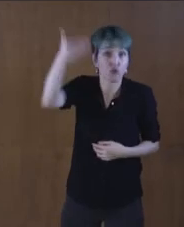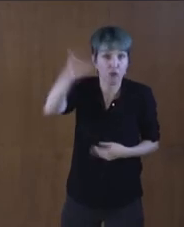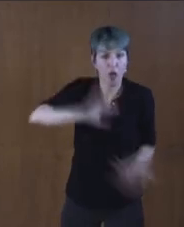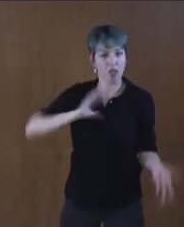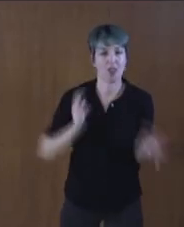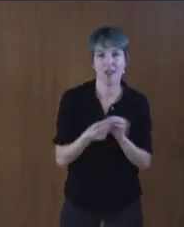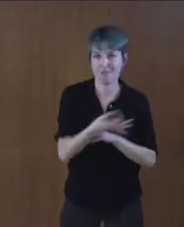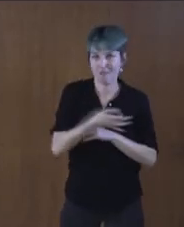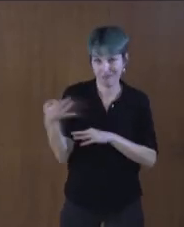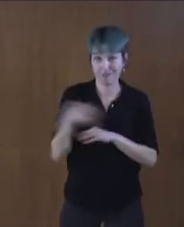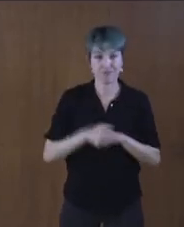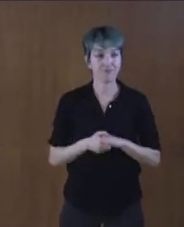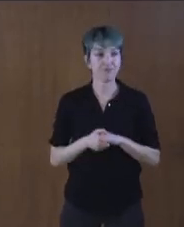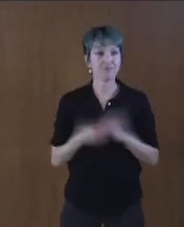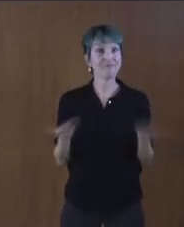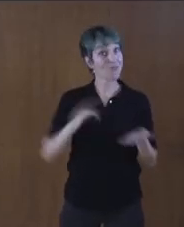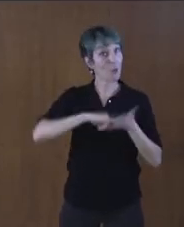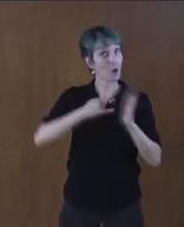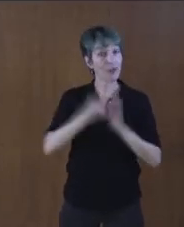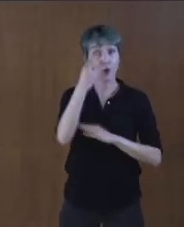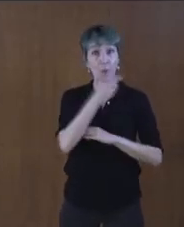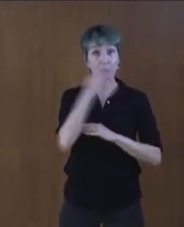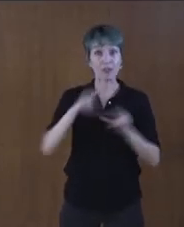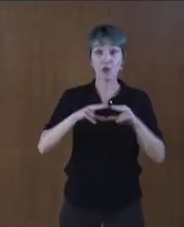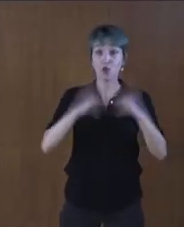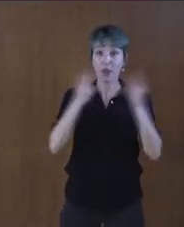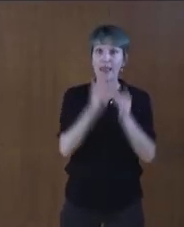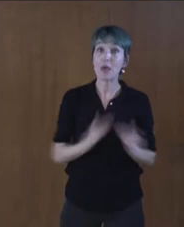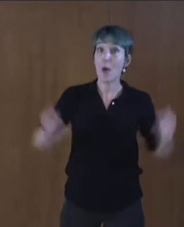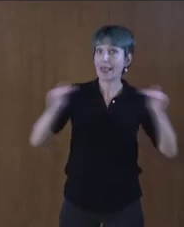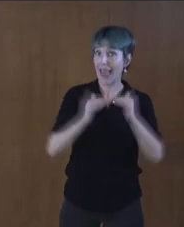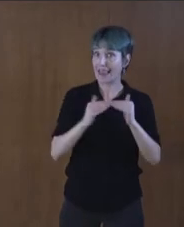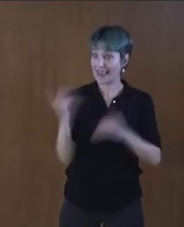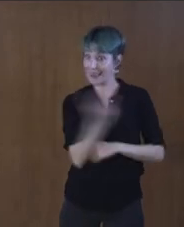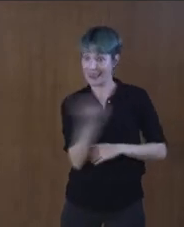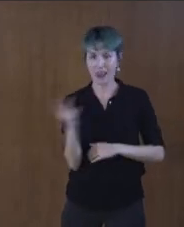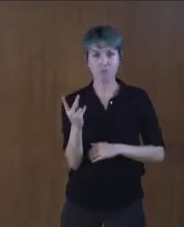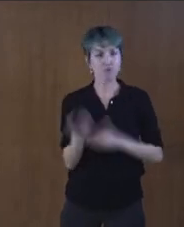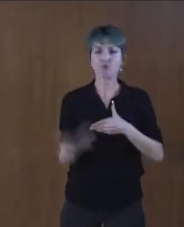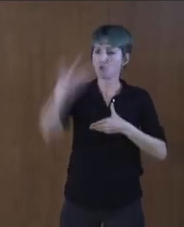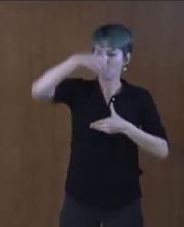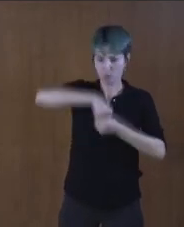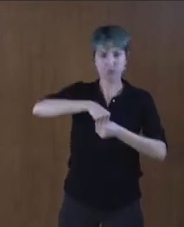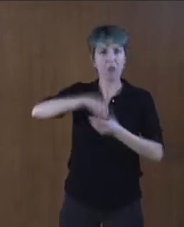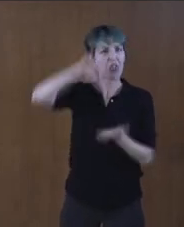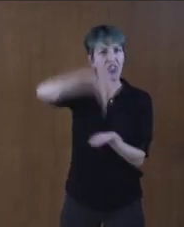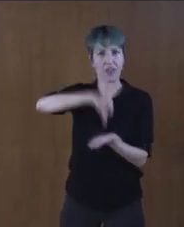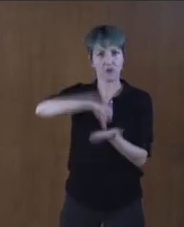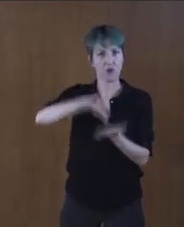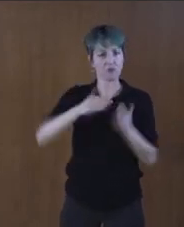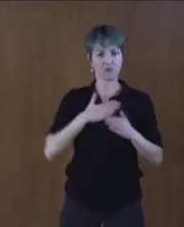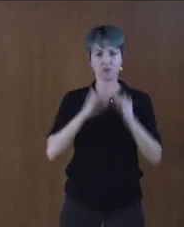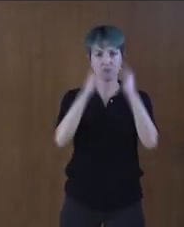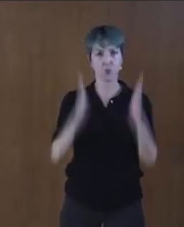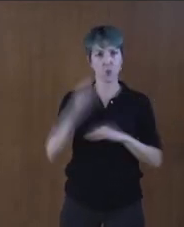futur. Els projectes de compromís social i d'igualtat s'han instal·lat en els punts d'articulació de la